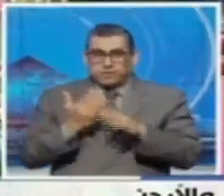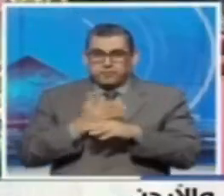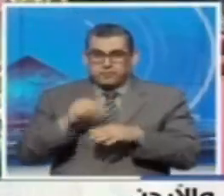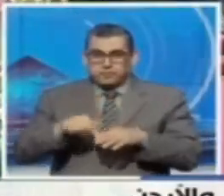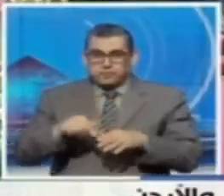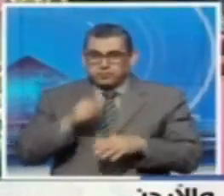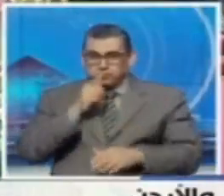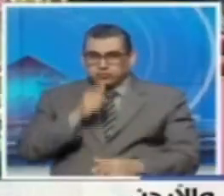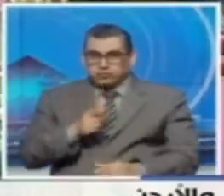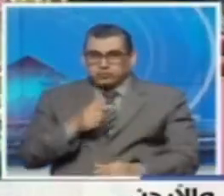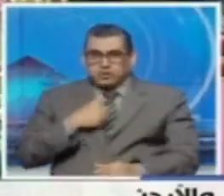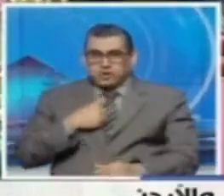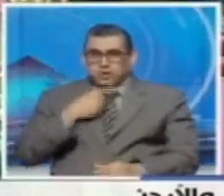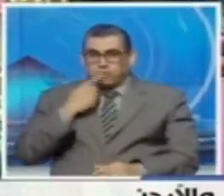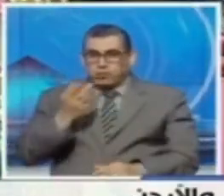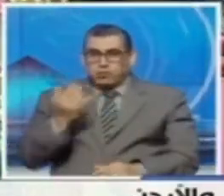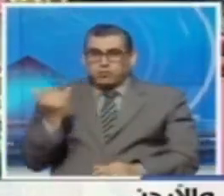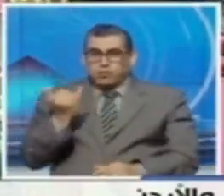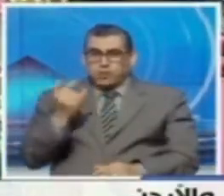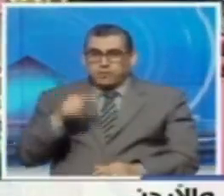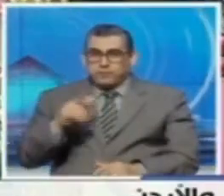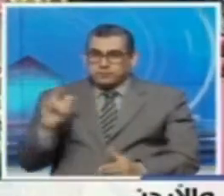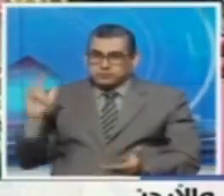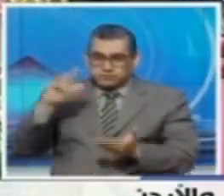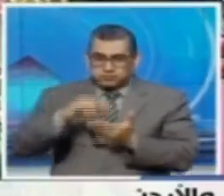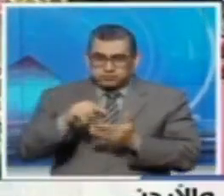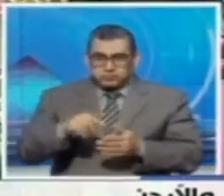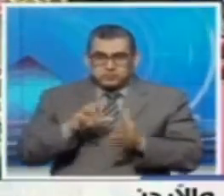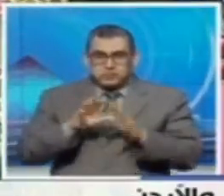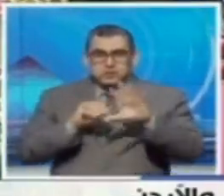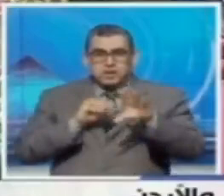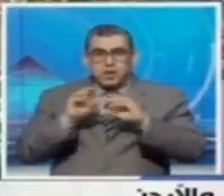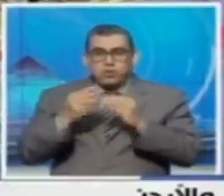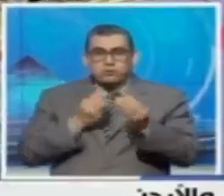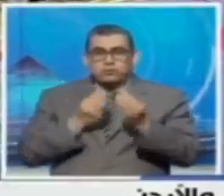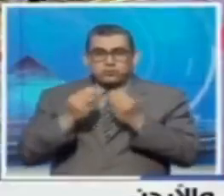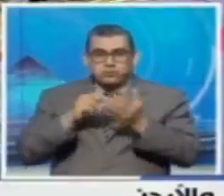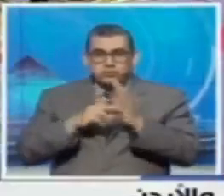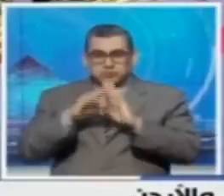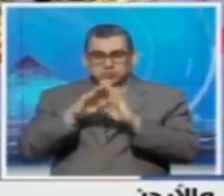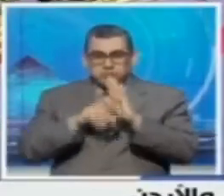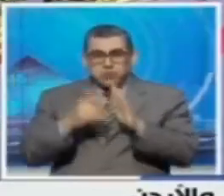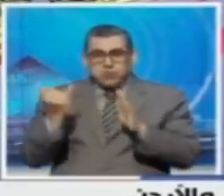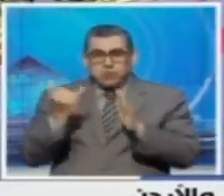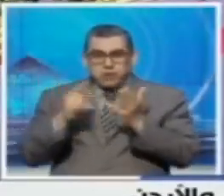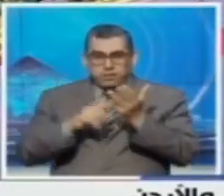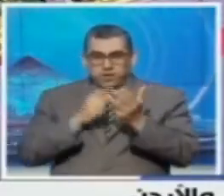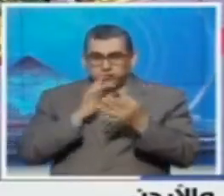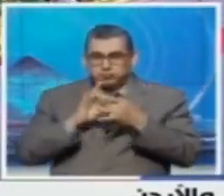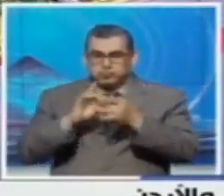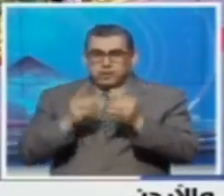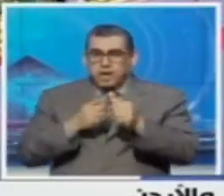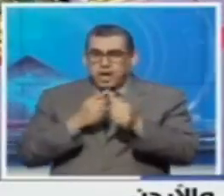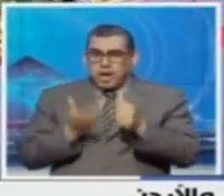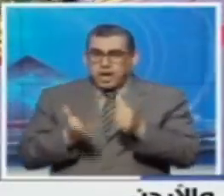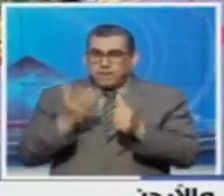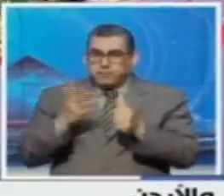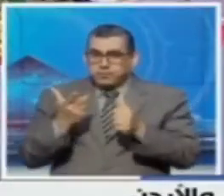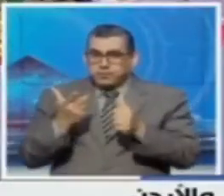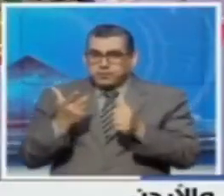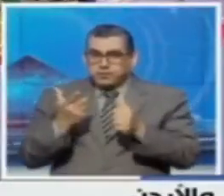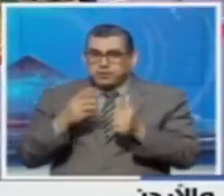المرحلة. نحن نعلم أيضا أن الزيارة تناولت قضايا إقليمية ذات أهمية بالغة، على رأسها